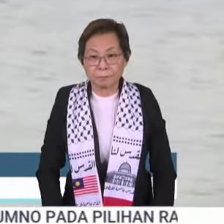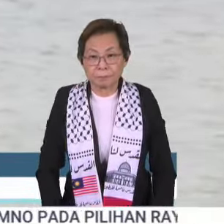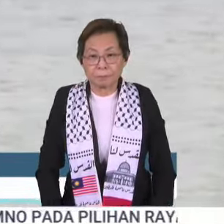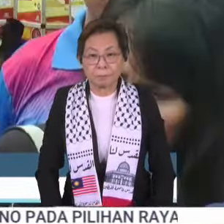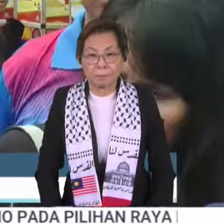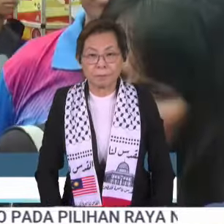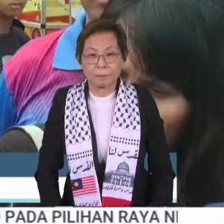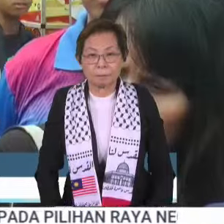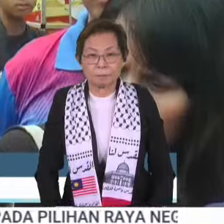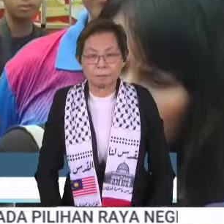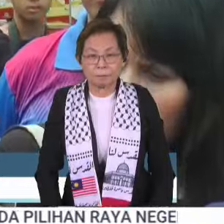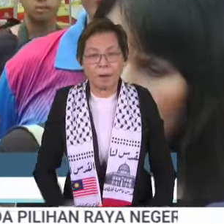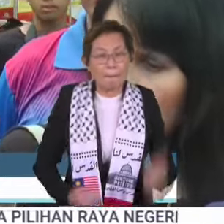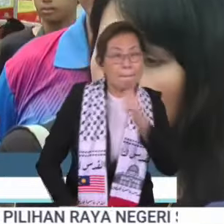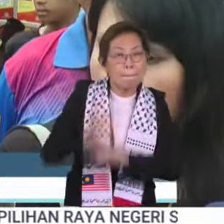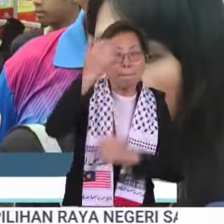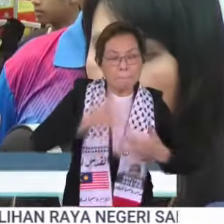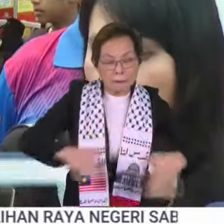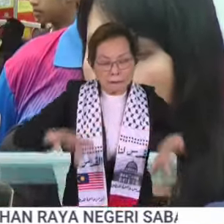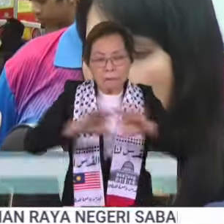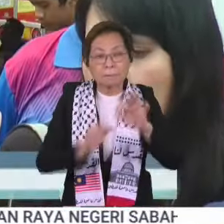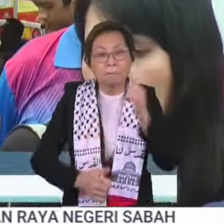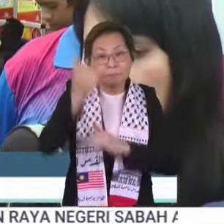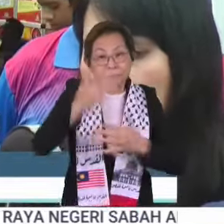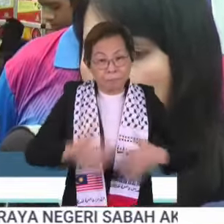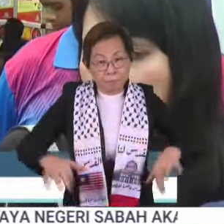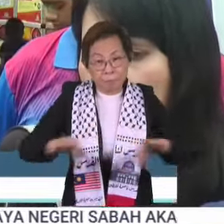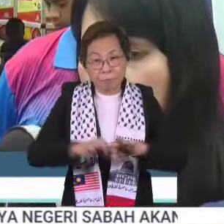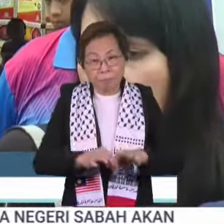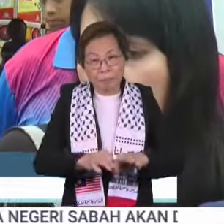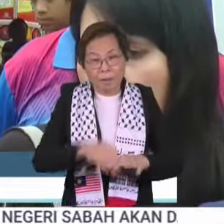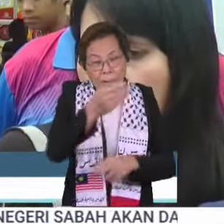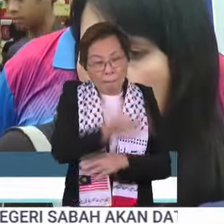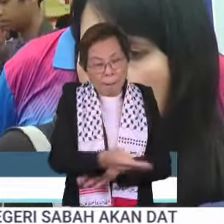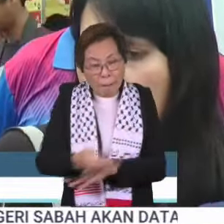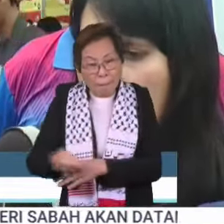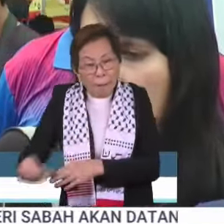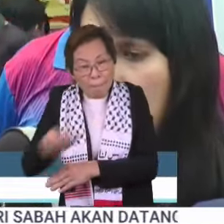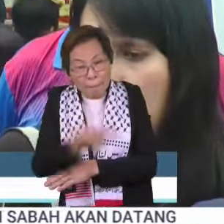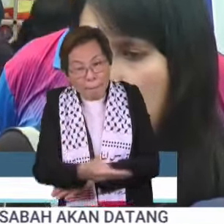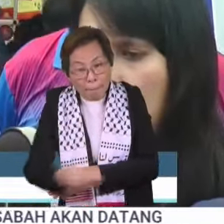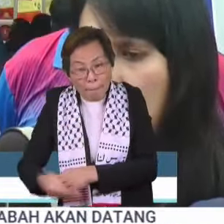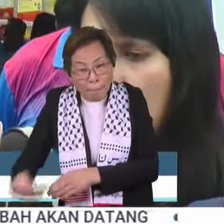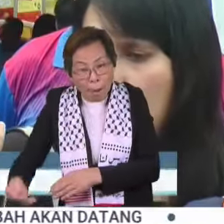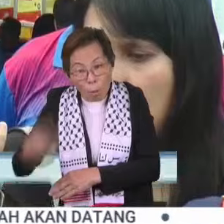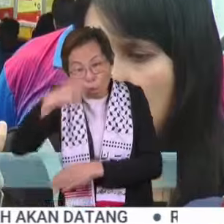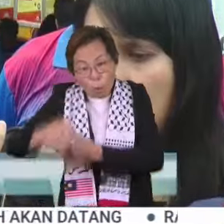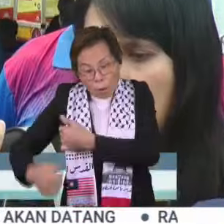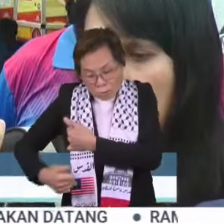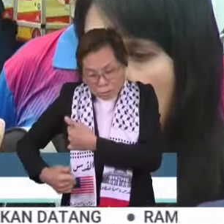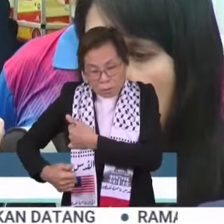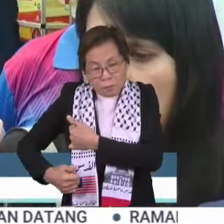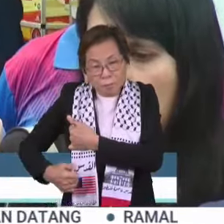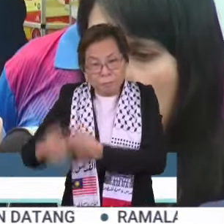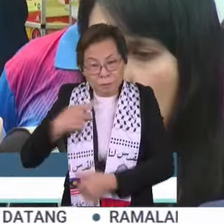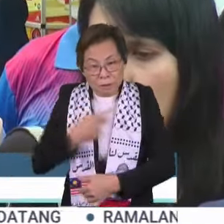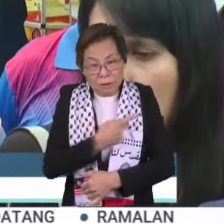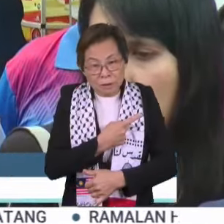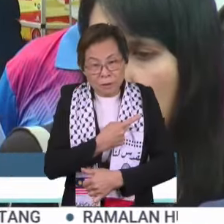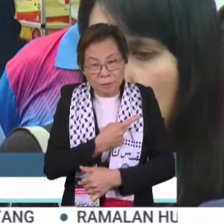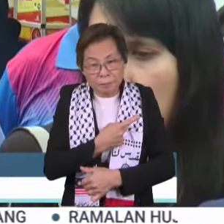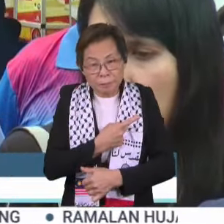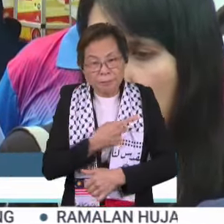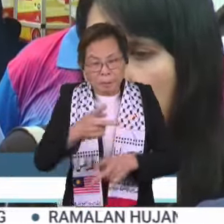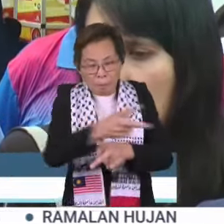dikurangkan dan yang penting sekali ialah kelengkapan kelengkapan untuk anggota kita mengawal